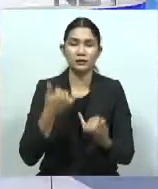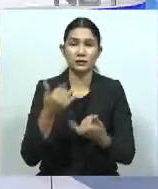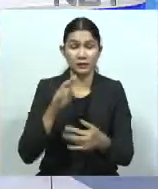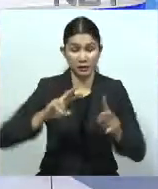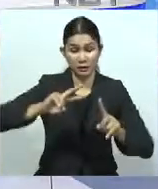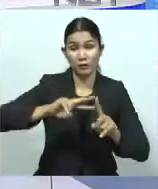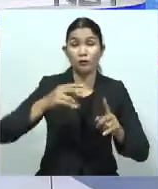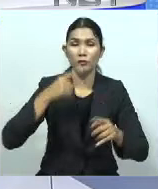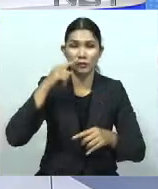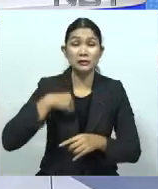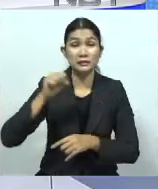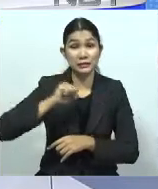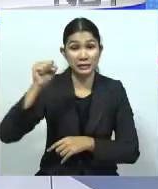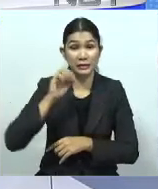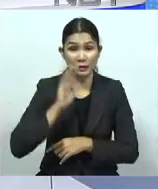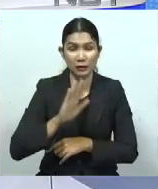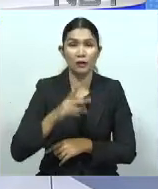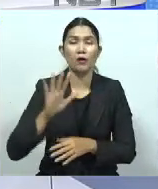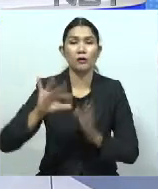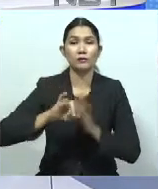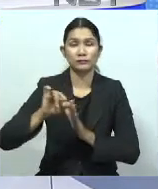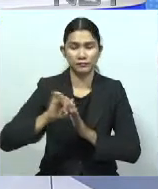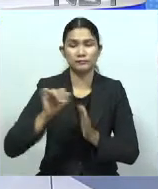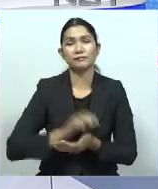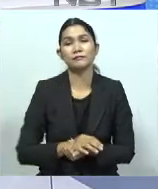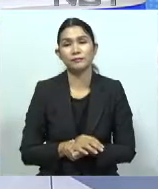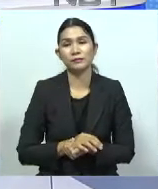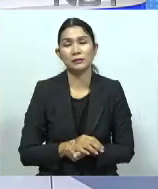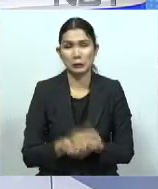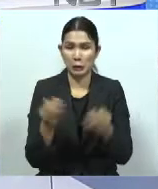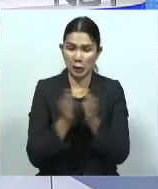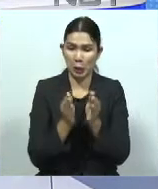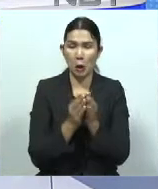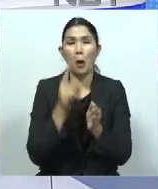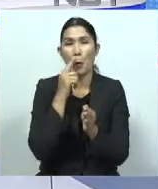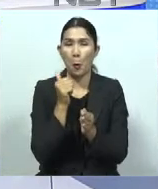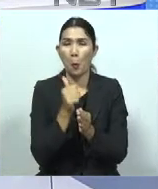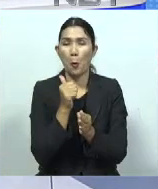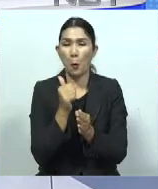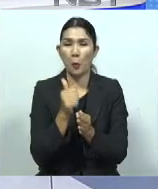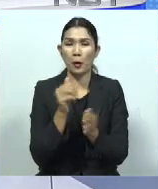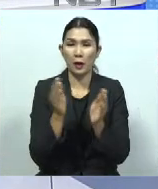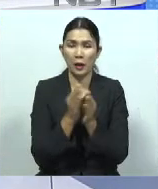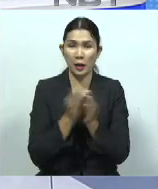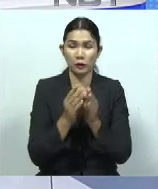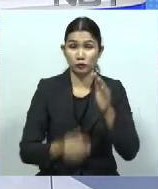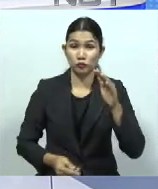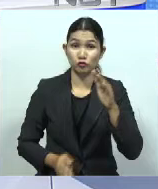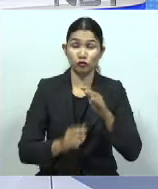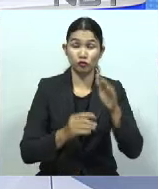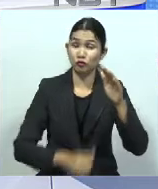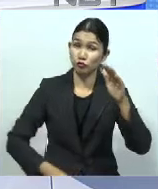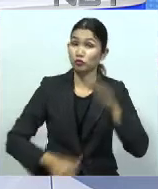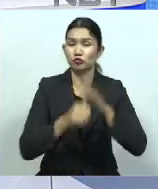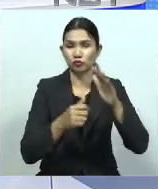ที่ได้รับชัยชนะนะฮะที่เชียงใหม่นั่นเองครับ ค่ะเรียกว่าได้คะแนนท่วมท้นเหมือนกันนะคะคะแนนดิบเนี่ย